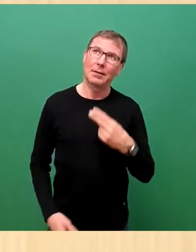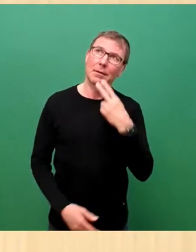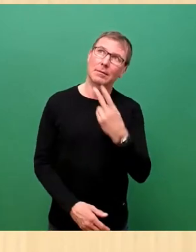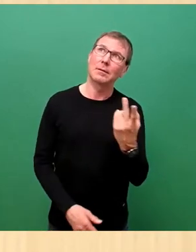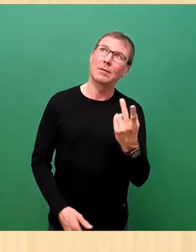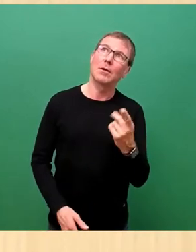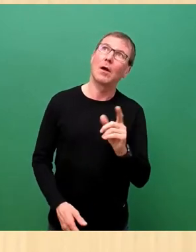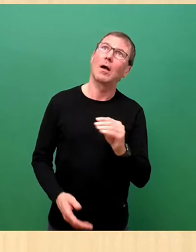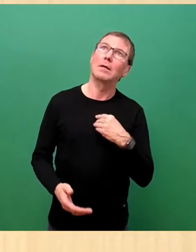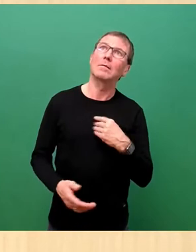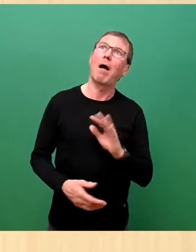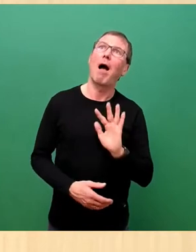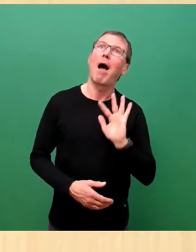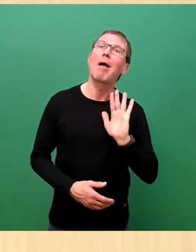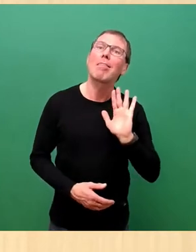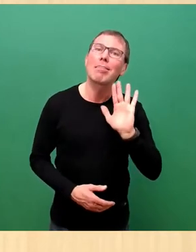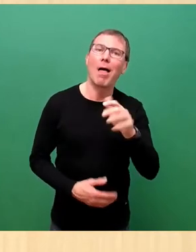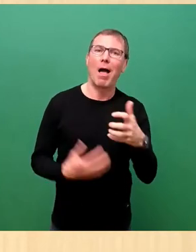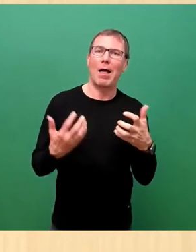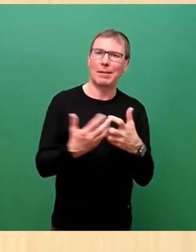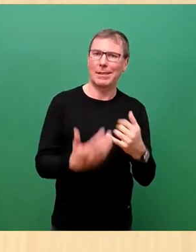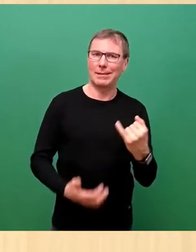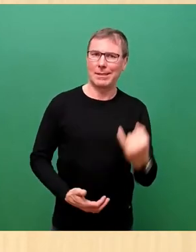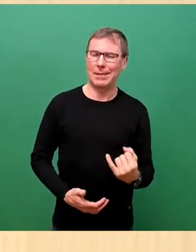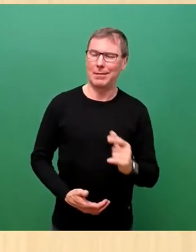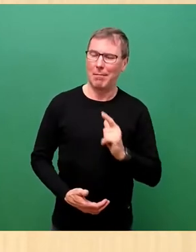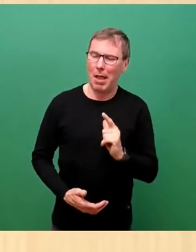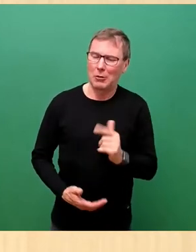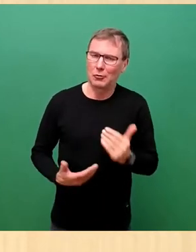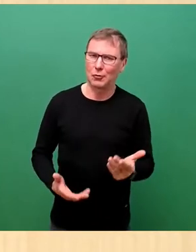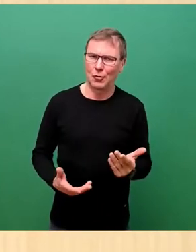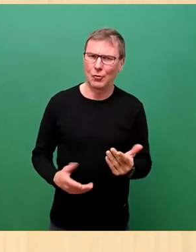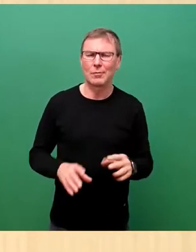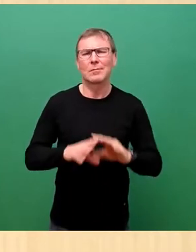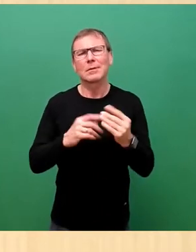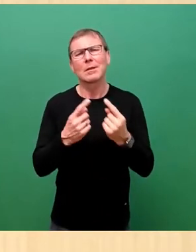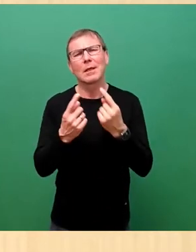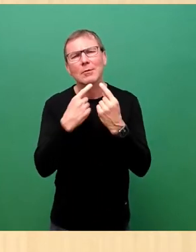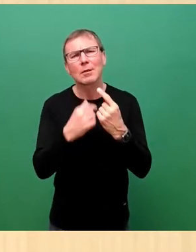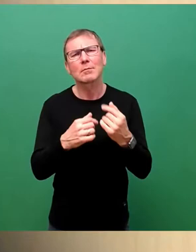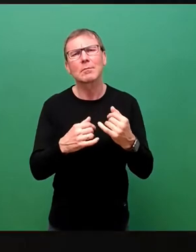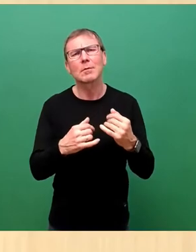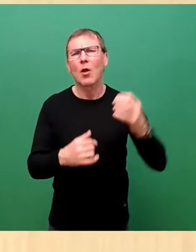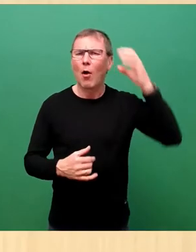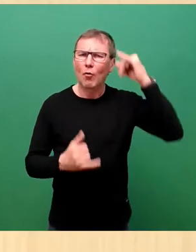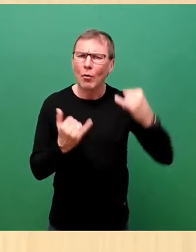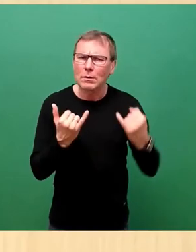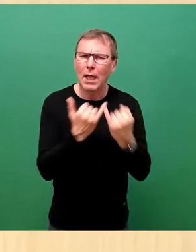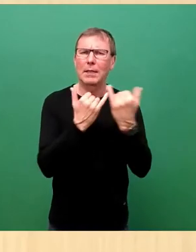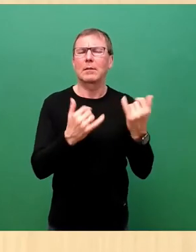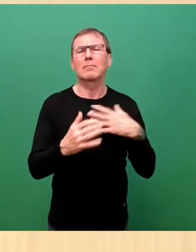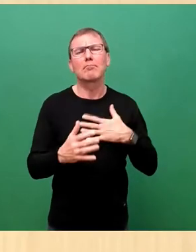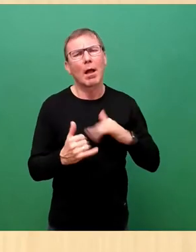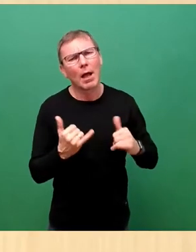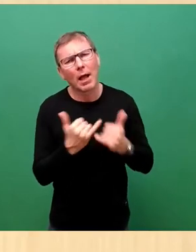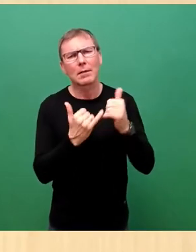ein Nachkriegskind und die ganzen Gespräche mit meinen Großeltern und mit meinen Eltern, mein Vater war